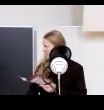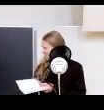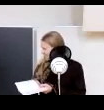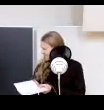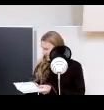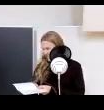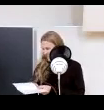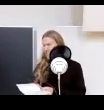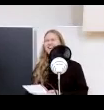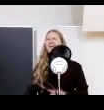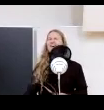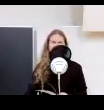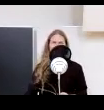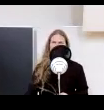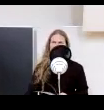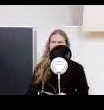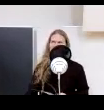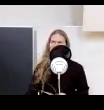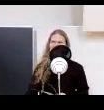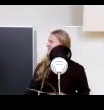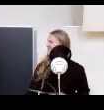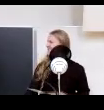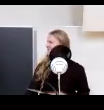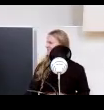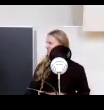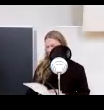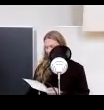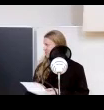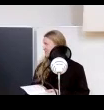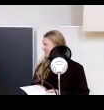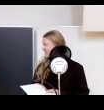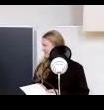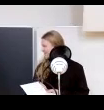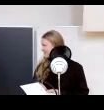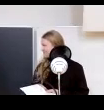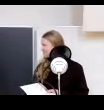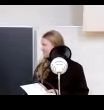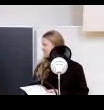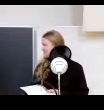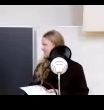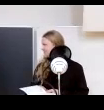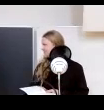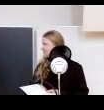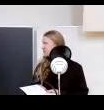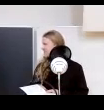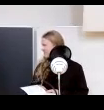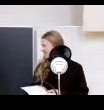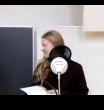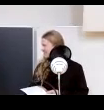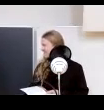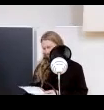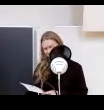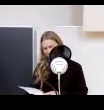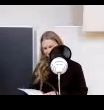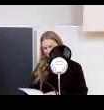syystä mä luen tätä tosi monta kertaa aivoiksi. Mutta molemmat kysymykset varmaan on niin kuin kysymisen